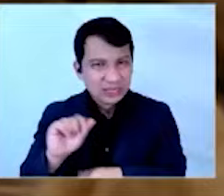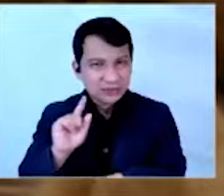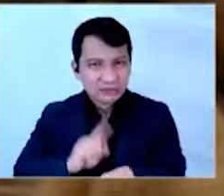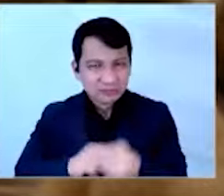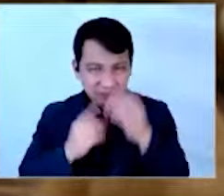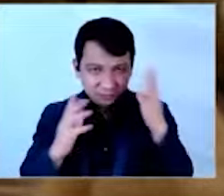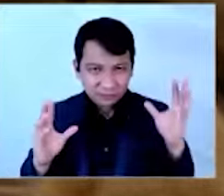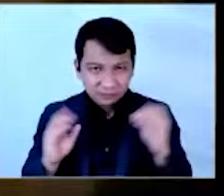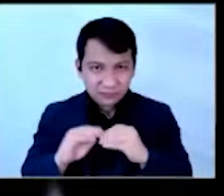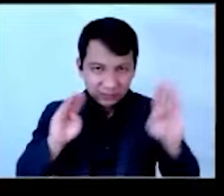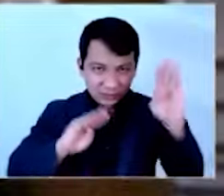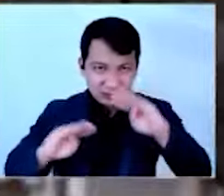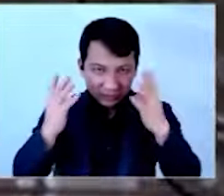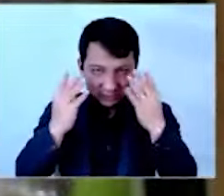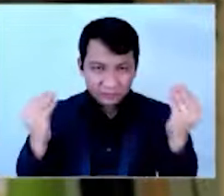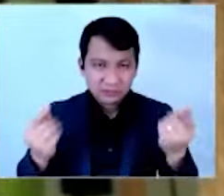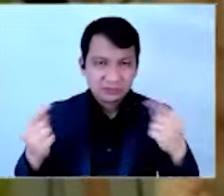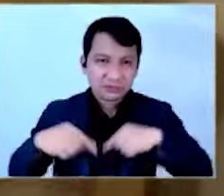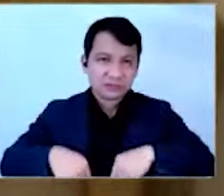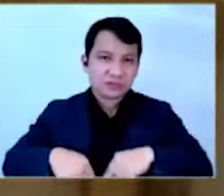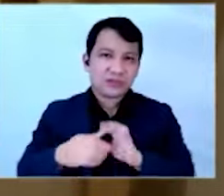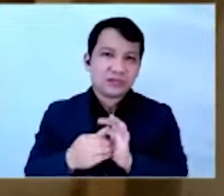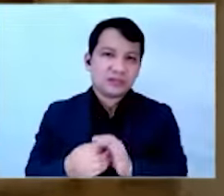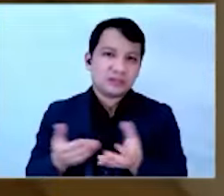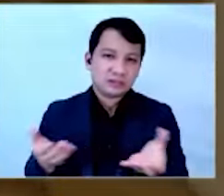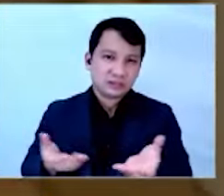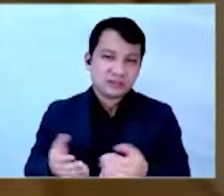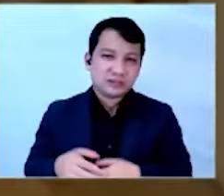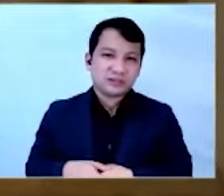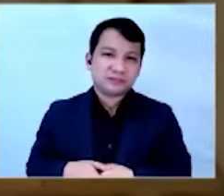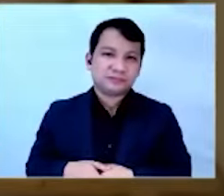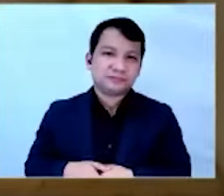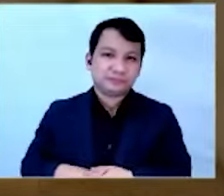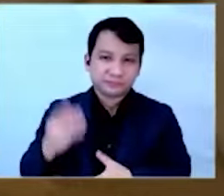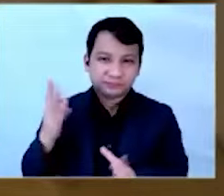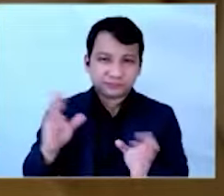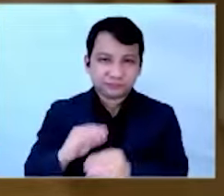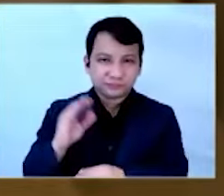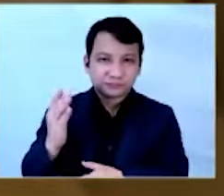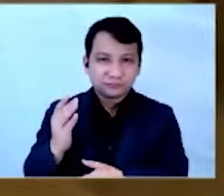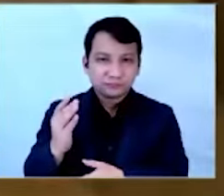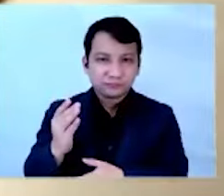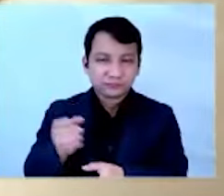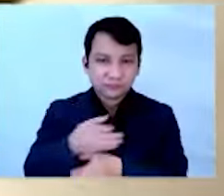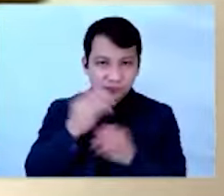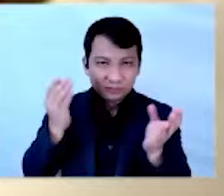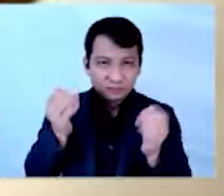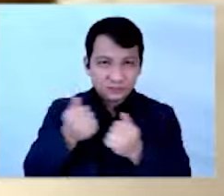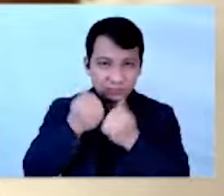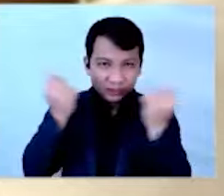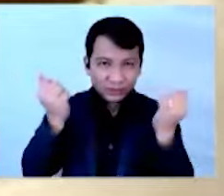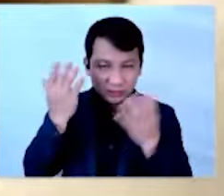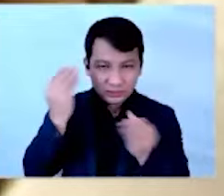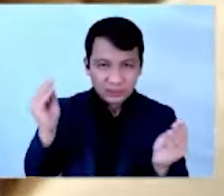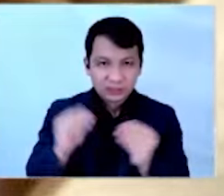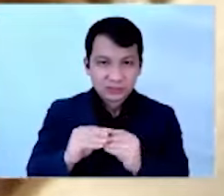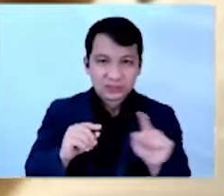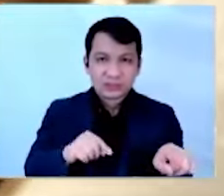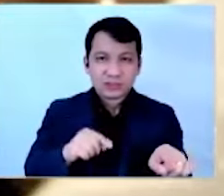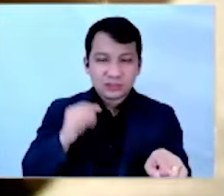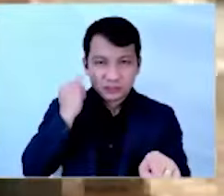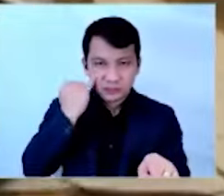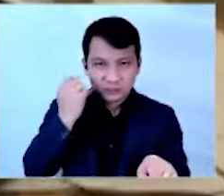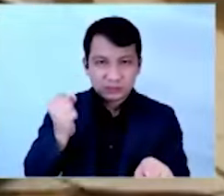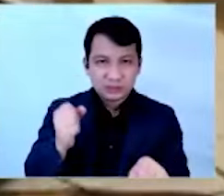problema ka, punta ka lang dito. Perfect place nito para sa mga nagse-celebrate ng anniversary, gaya ni na Joseph at